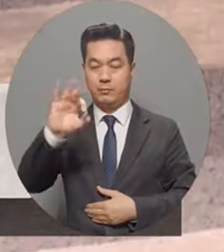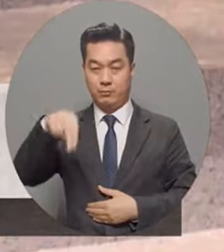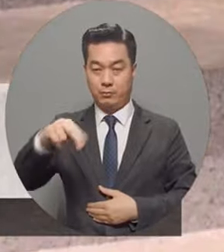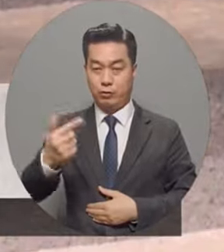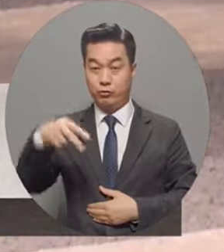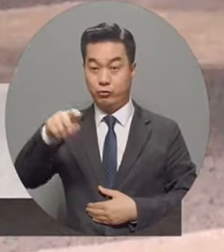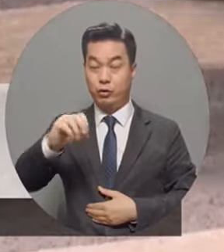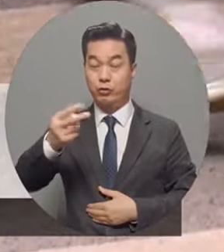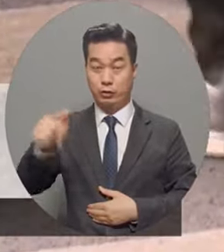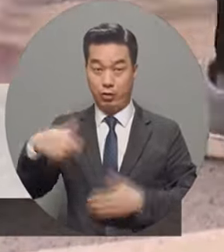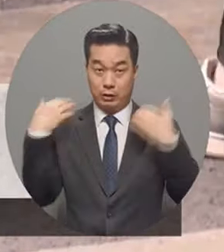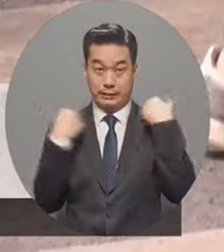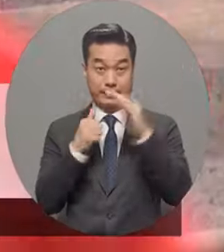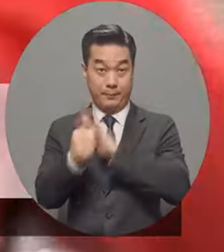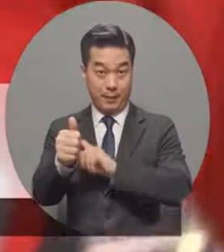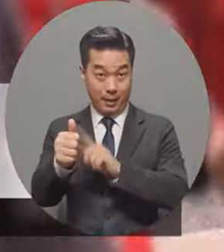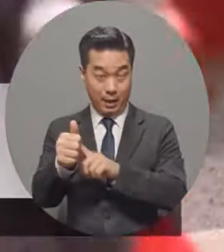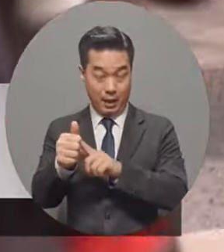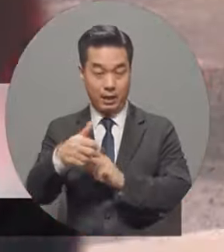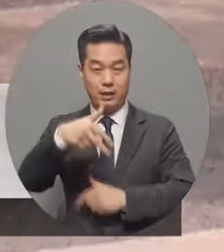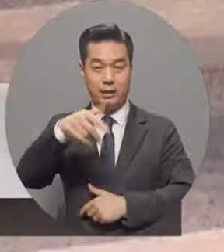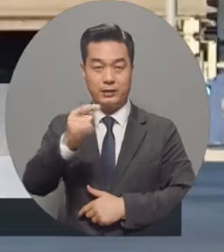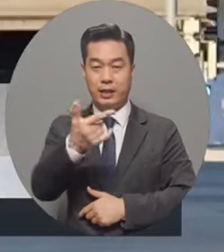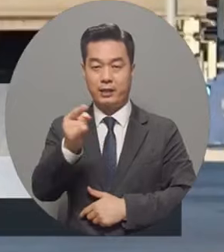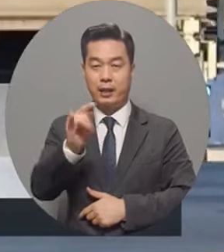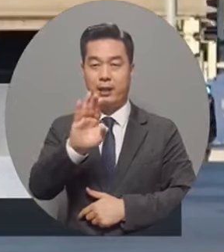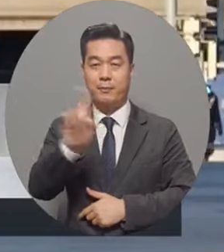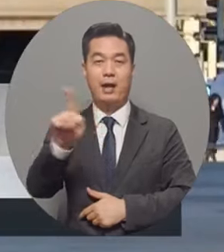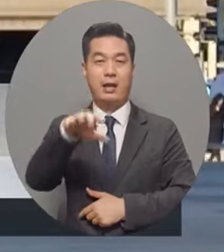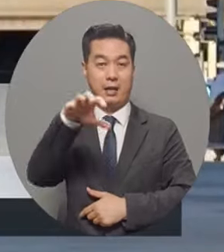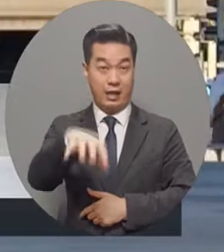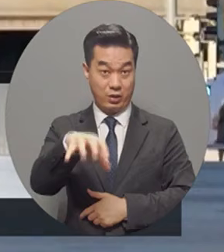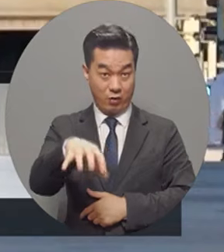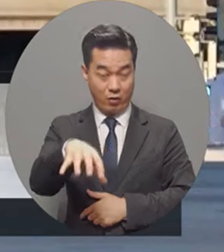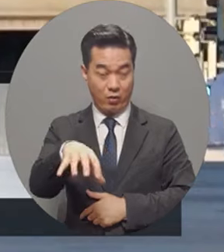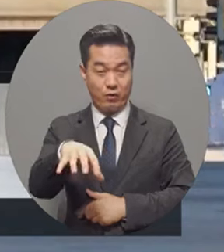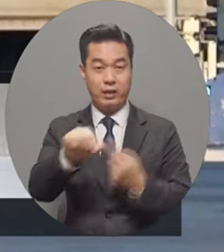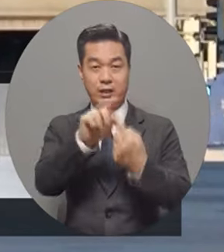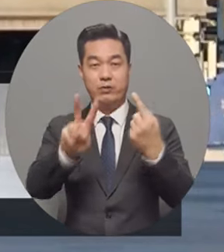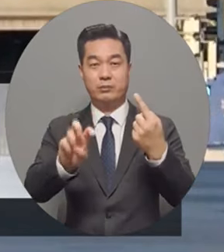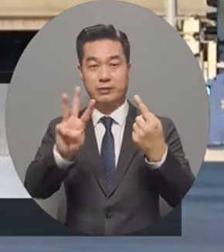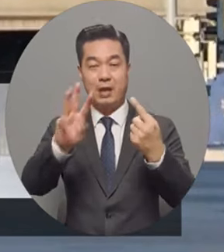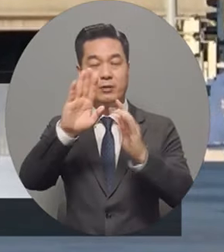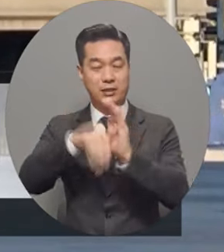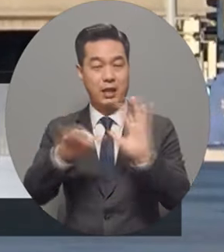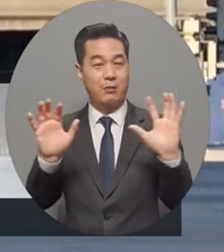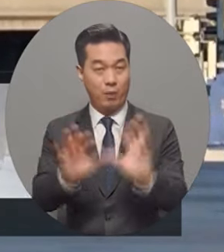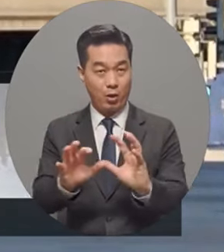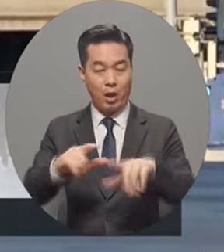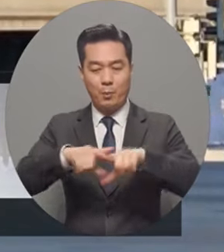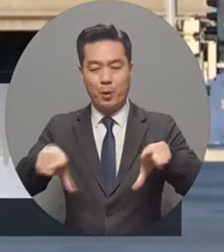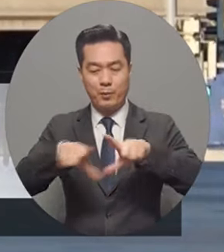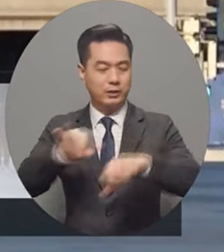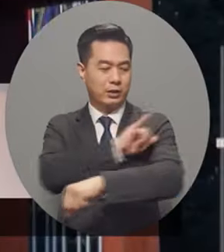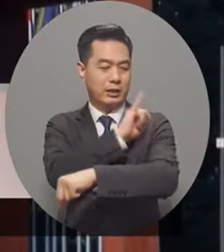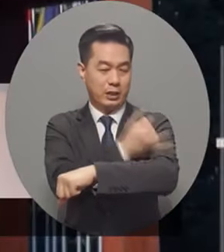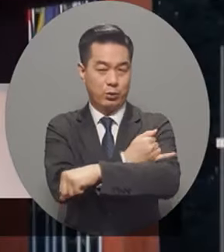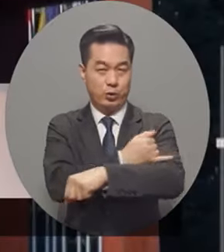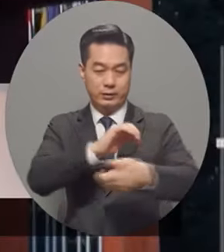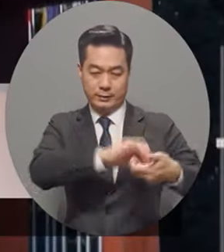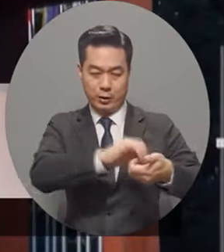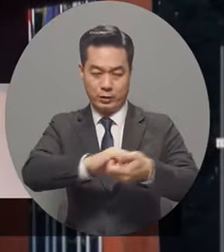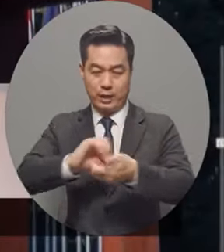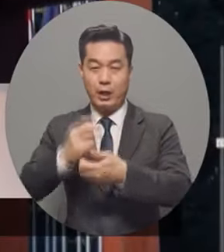대표부 대사는 유엔 제네바 사무소에서 현지 시간 23일 열린 중국의 보편적 인권 정례 검토